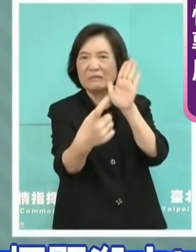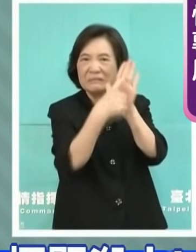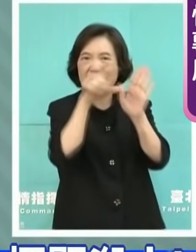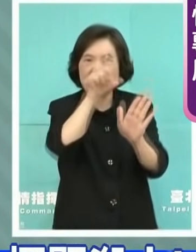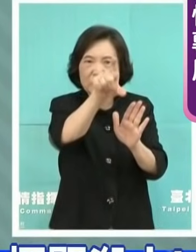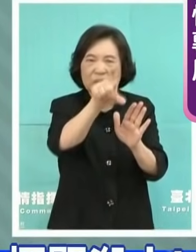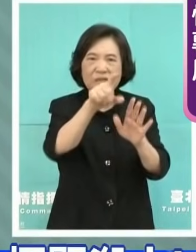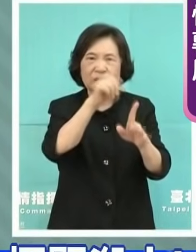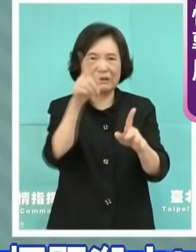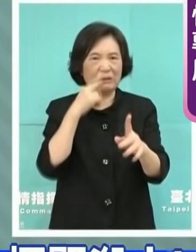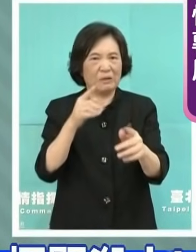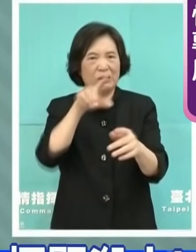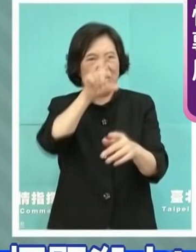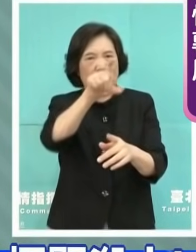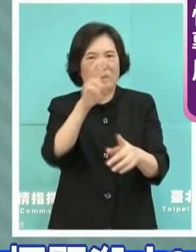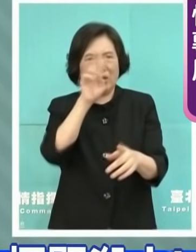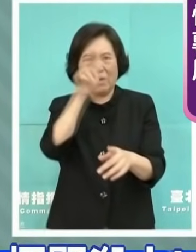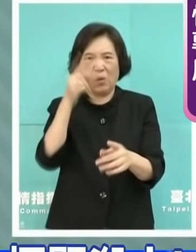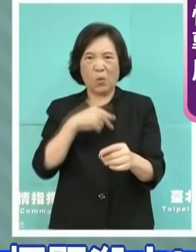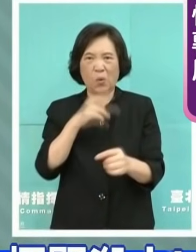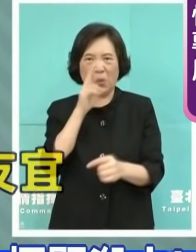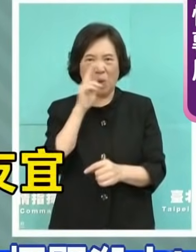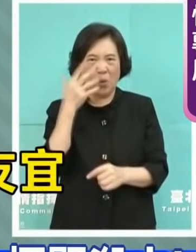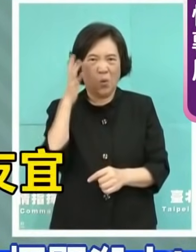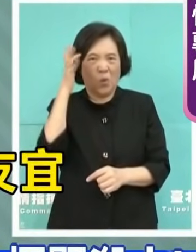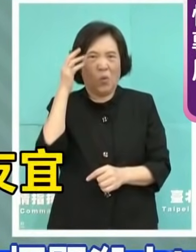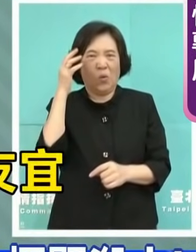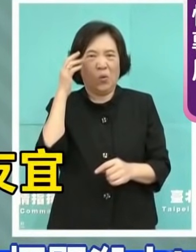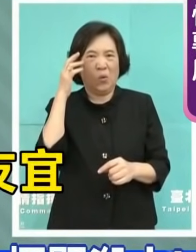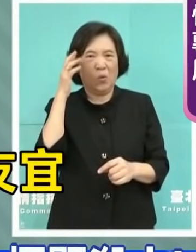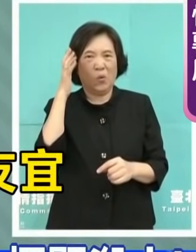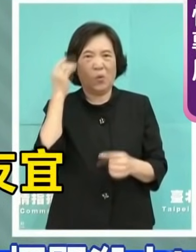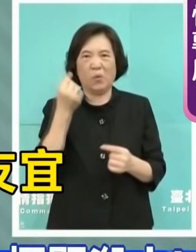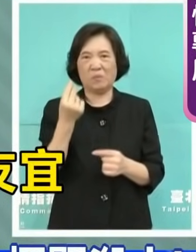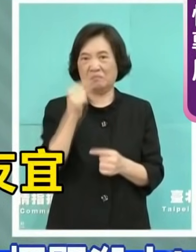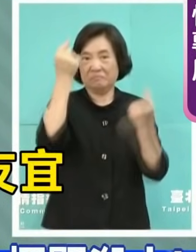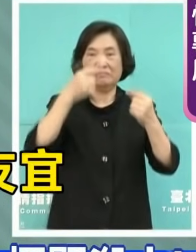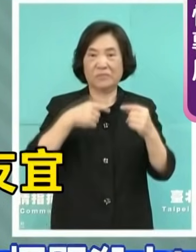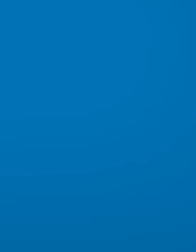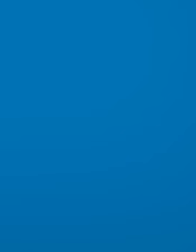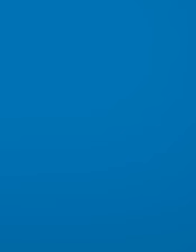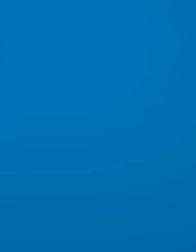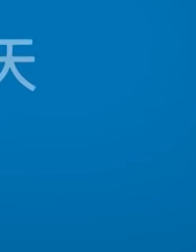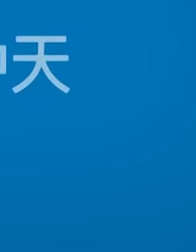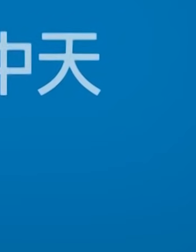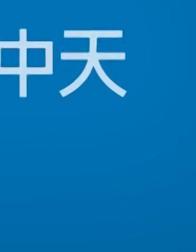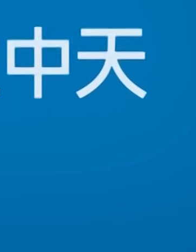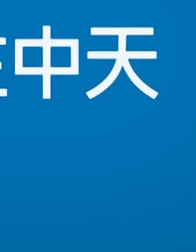标题杀人实在是很讨厌的，我先说明，我没有，根本就没有讲过侯友宜。